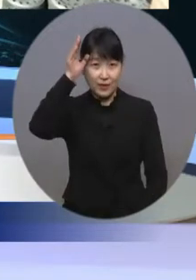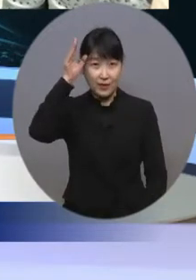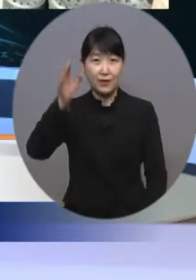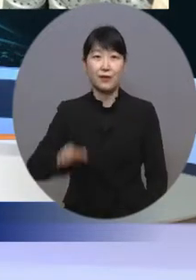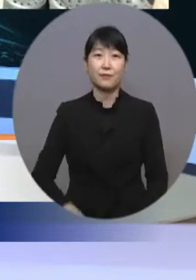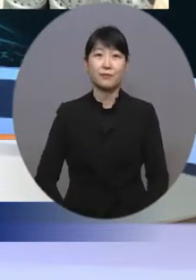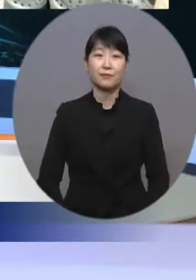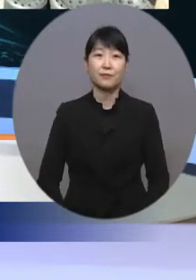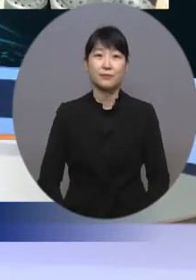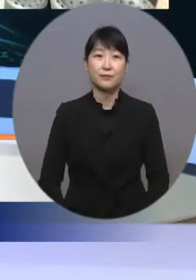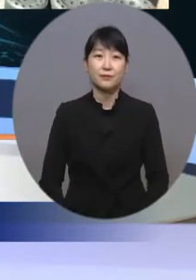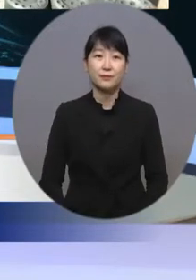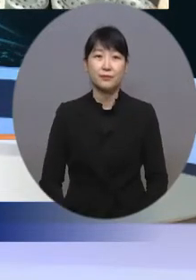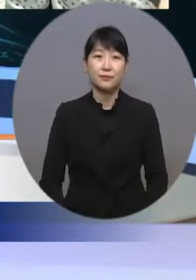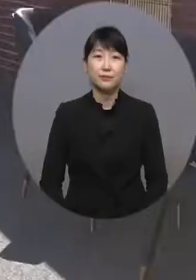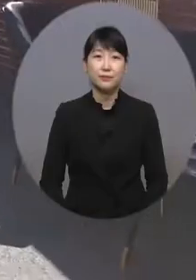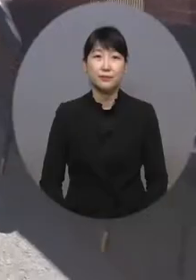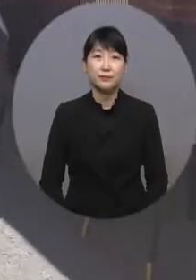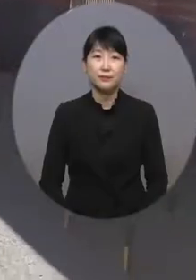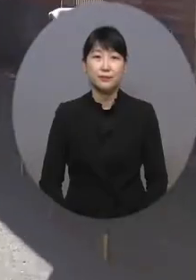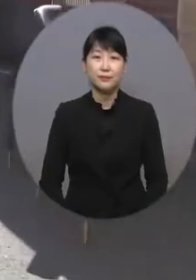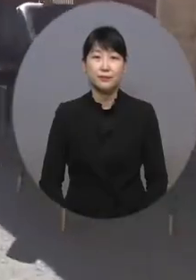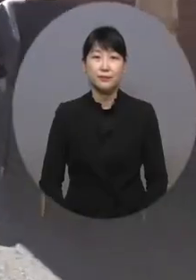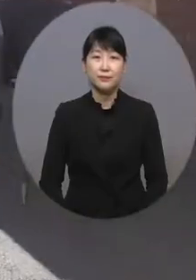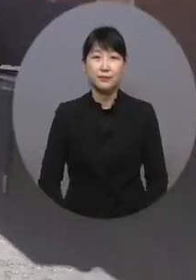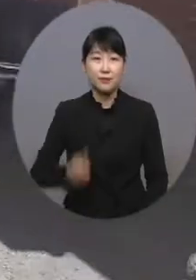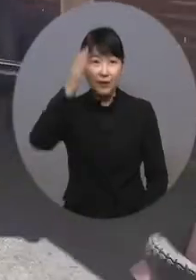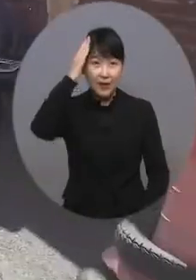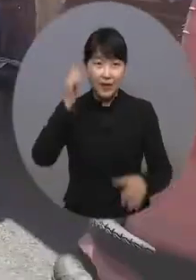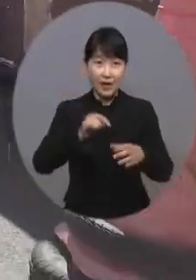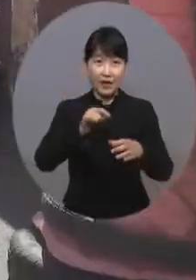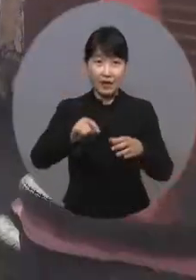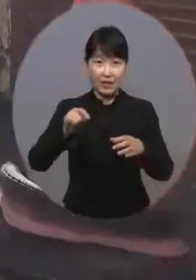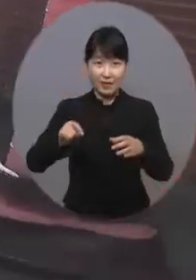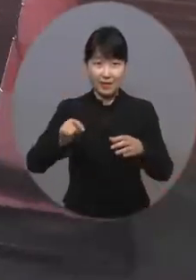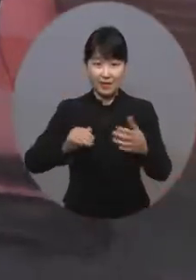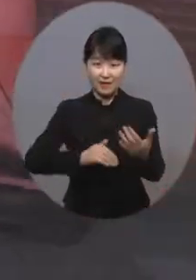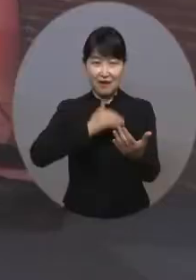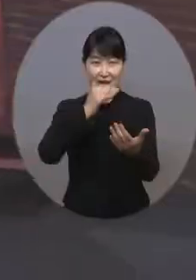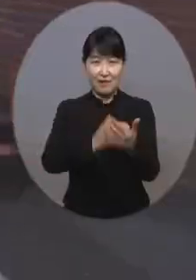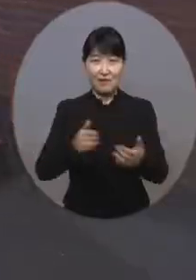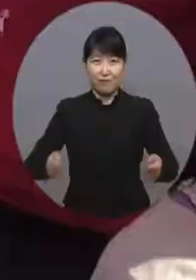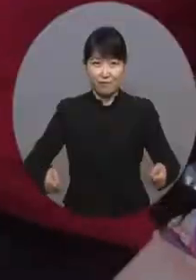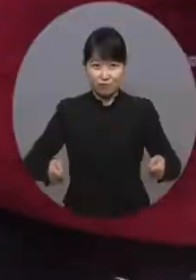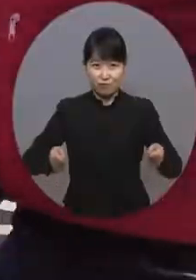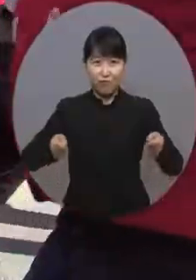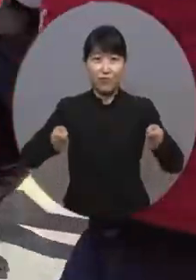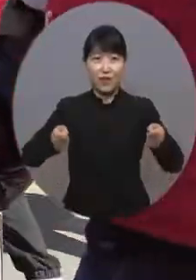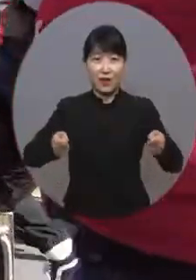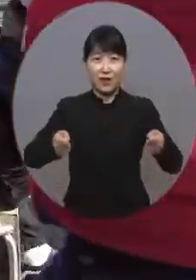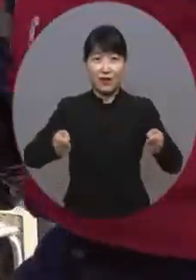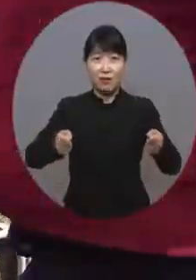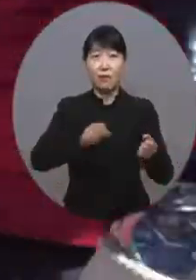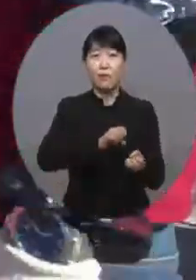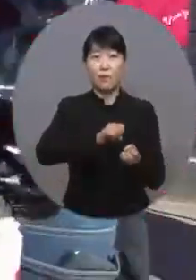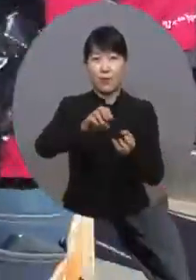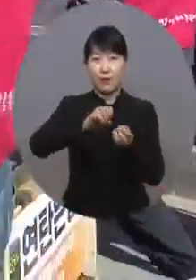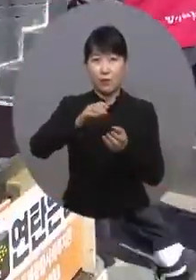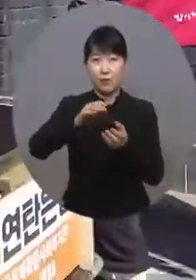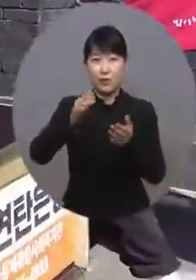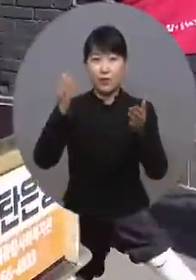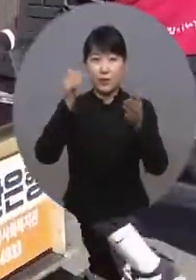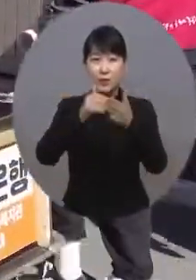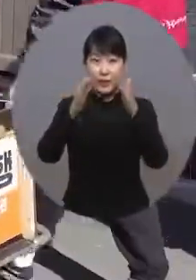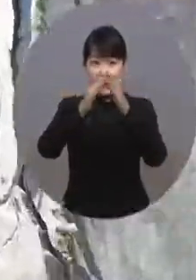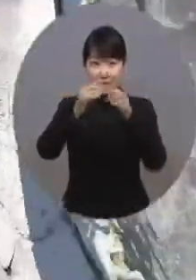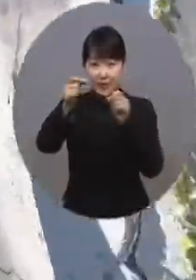전우주 기자가 보도합니다. 연탄을 가득 실은 소래가 연탄은행을 빠져나와서 연탄을 배송할지 먹이에 도착을